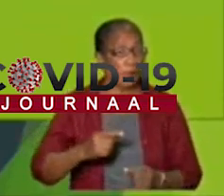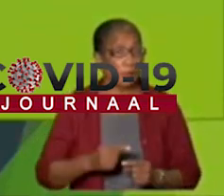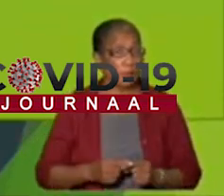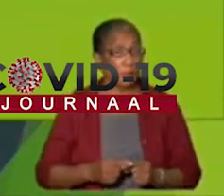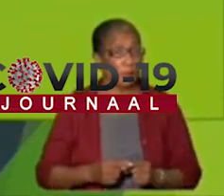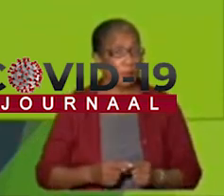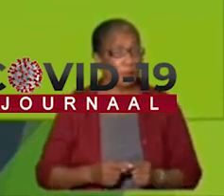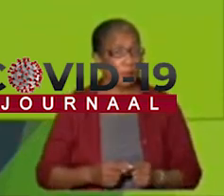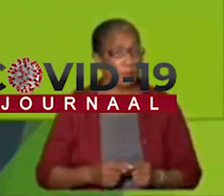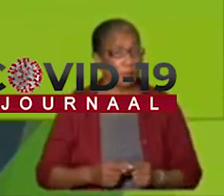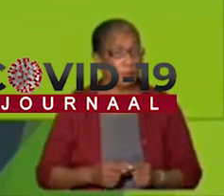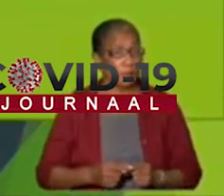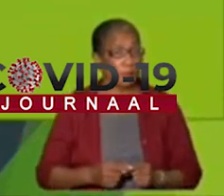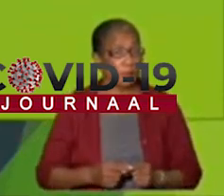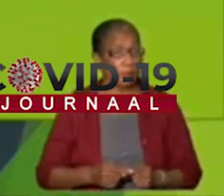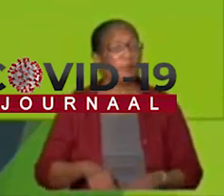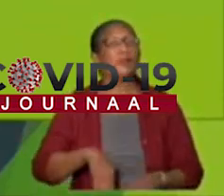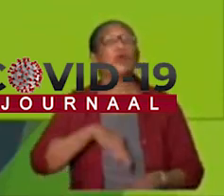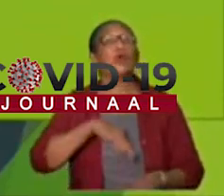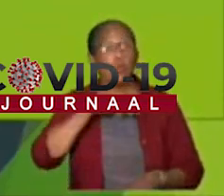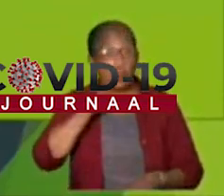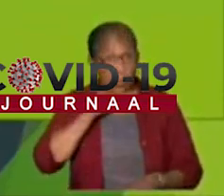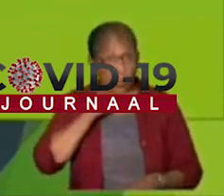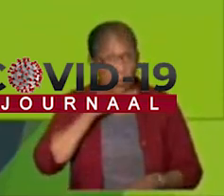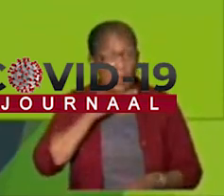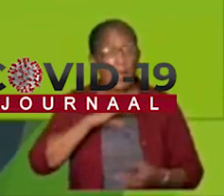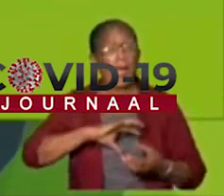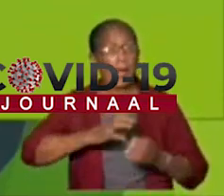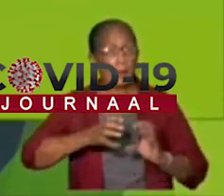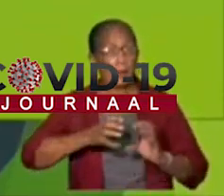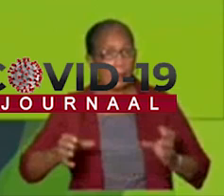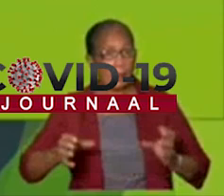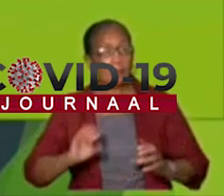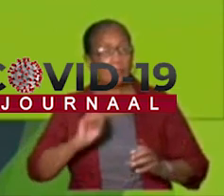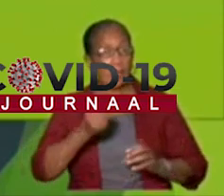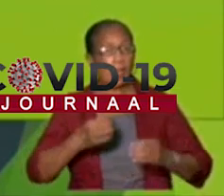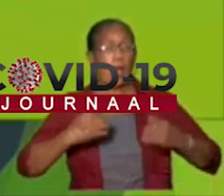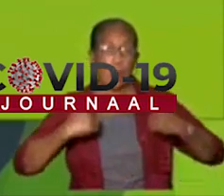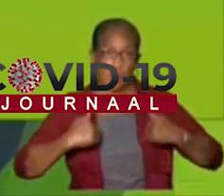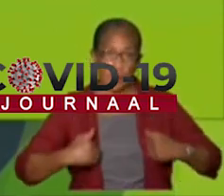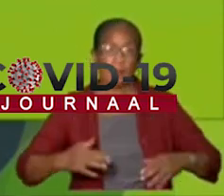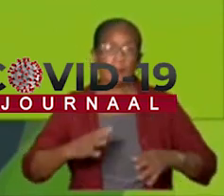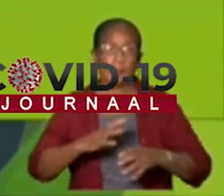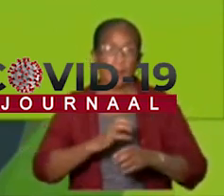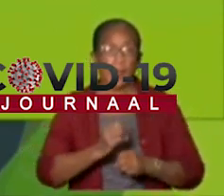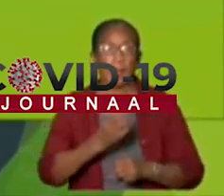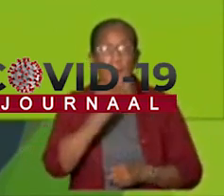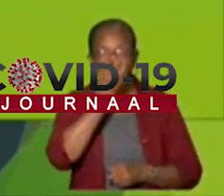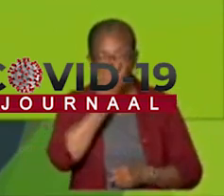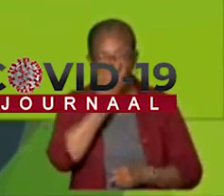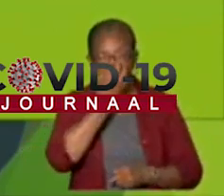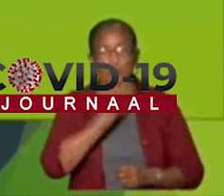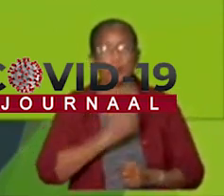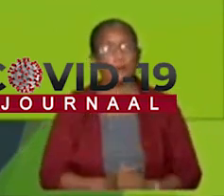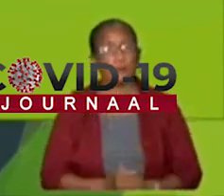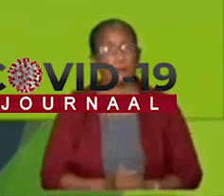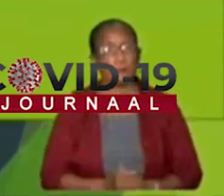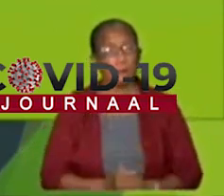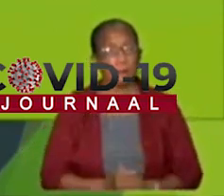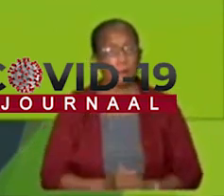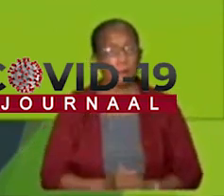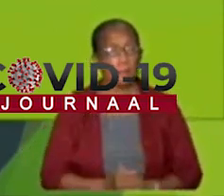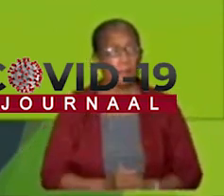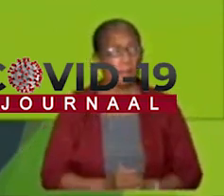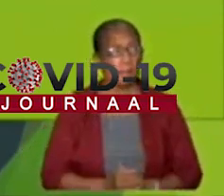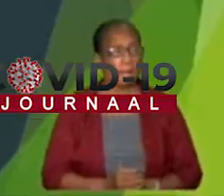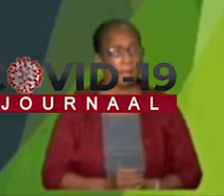49 overleden. Er wordt ook aanzienlijk minder gebeld met 178, van gemiddeld 1129 calls naar 296 per